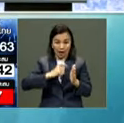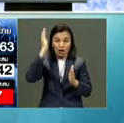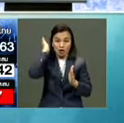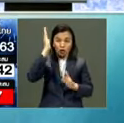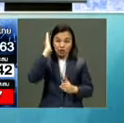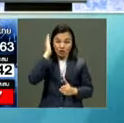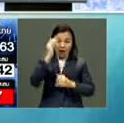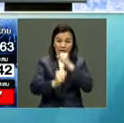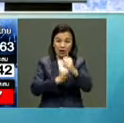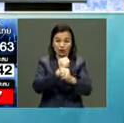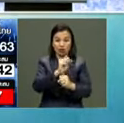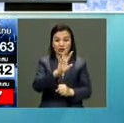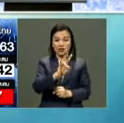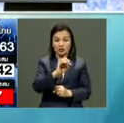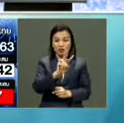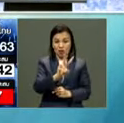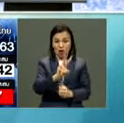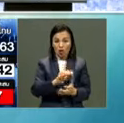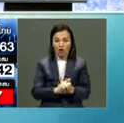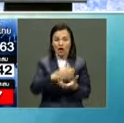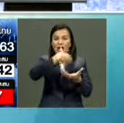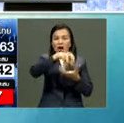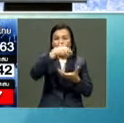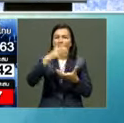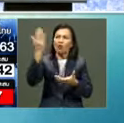พฤษภาคมเช่นเดียวกันครับตอนนี้ก็ไม่มีอาการหลังๆมาแล้วจะเห็นนะครับว่าคนที่ติดเชื้อมาเนี่ยอาการน้อยหรือถ้าจะไม่มีอาการเลยนะครับนี่คือสิ่งที่เราต้องมาเรียนรู้ในสถานการณ์ต่างๆผมขออนุญาตย้อนกลับไปจะมีทำลายของผู้ป่วยชาวไทยชายไทยนะอายุ72ปีที่รายงานไปเมื่อเกาะนวันหยุดที่ผ่านมานี้แล้วก็